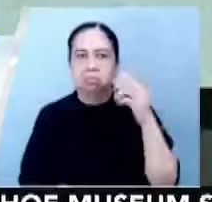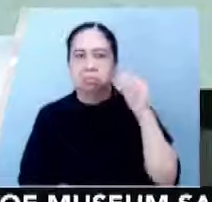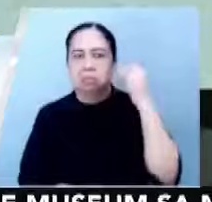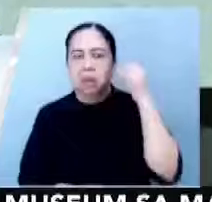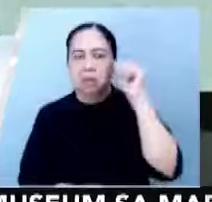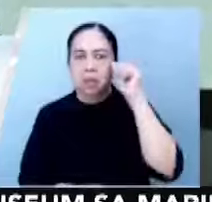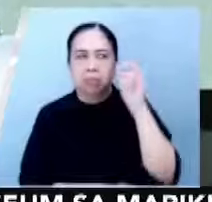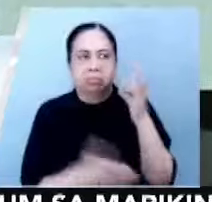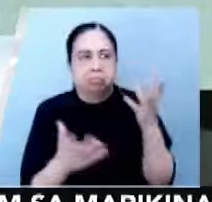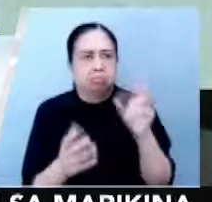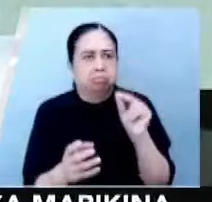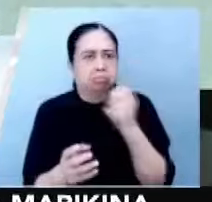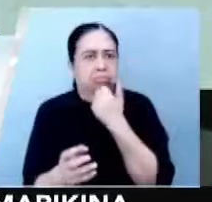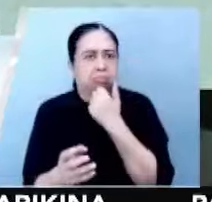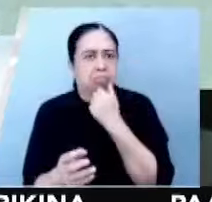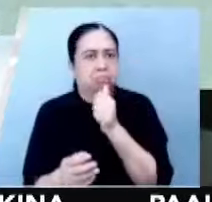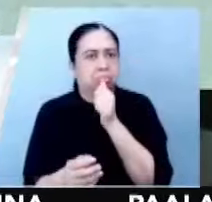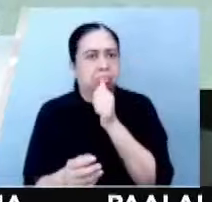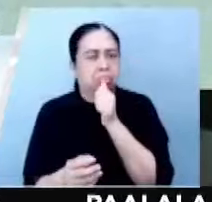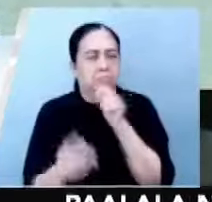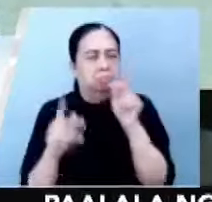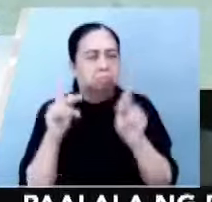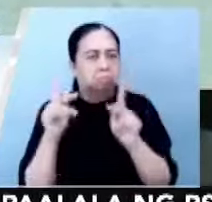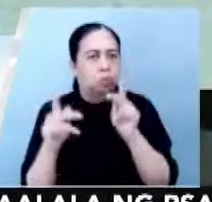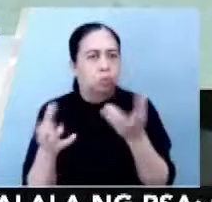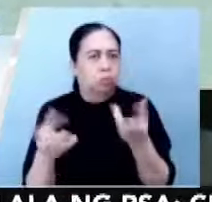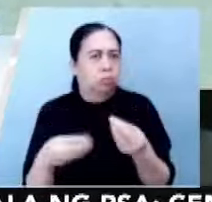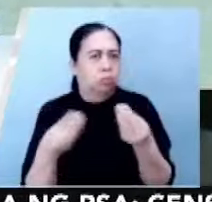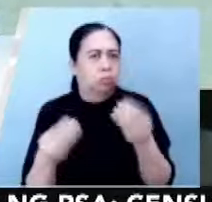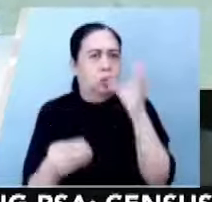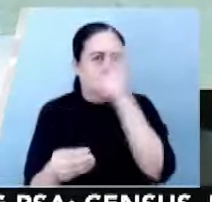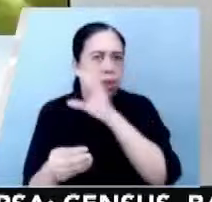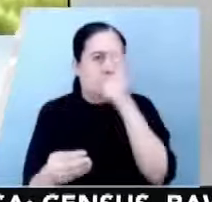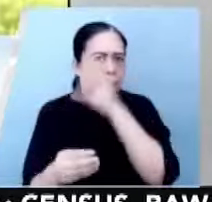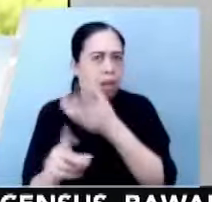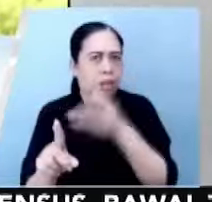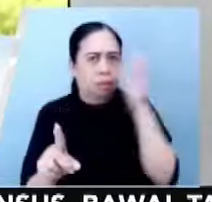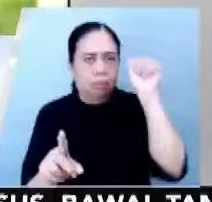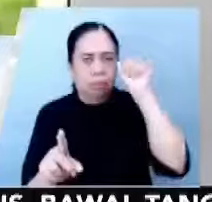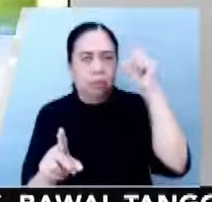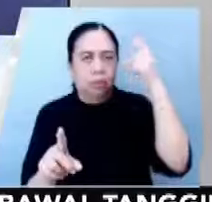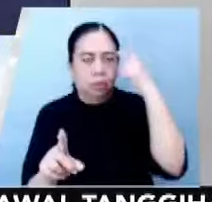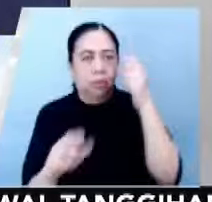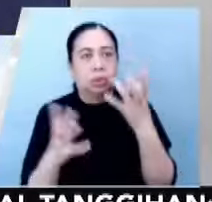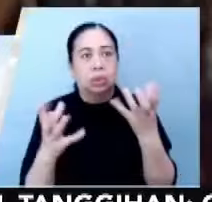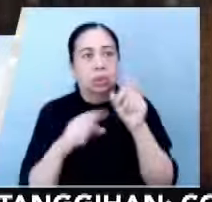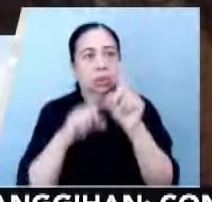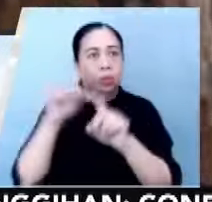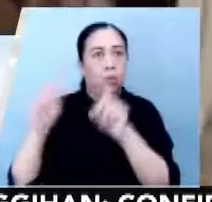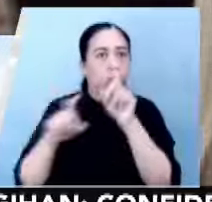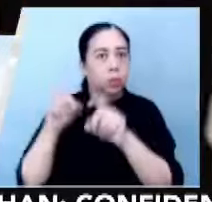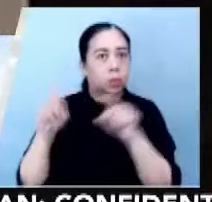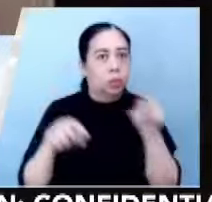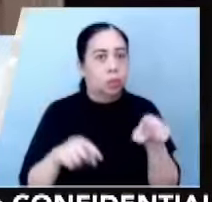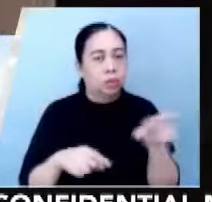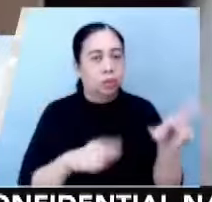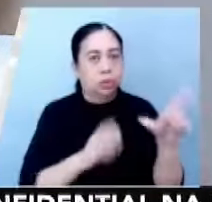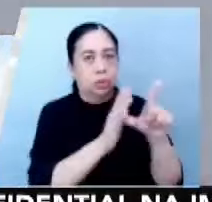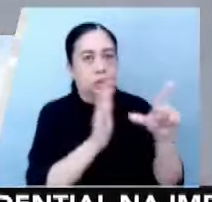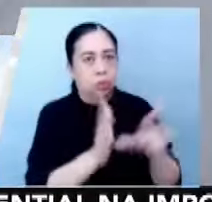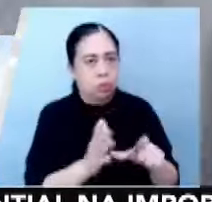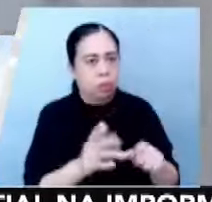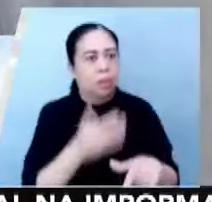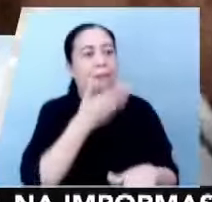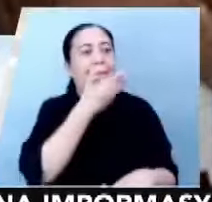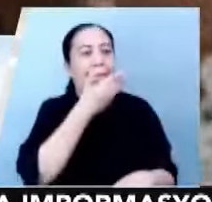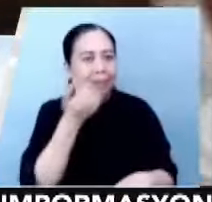mga pribadong taong nag-alok ng reward para mahanap ang pastor. Imbisahan niyang questionin ni Topacio ang pabuya. Mas